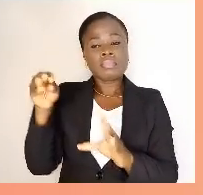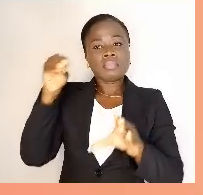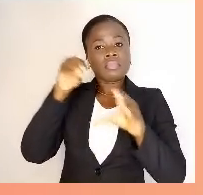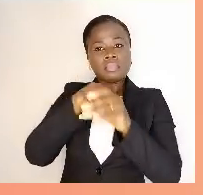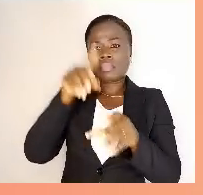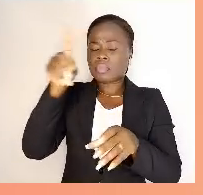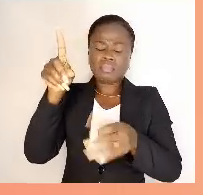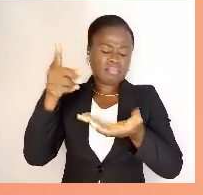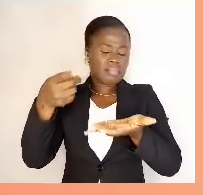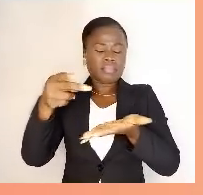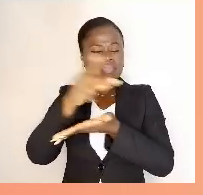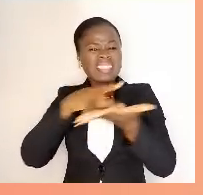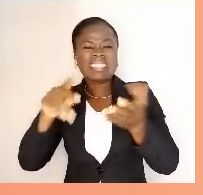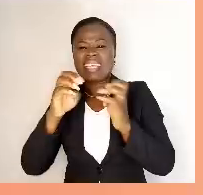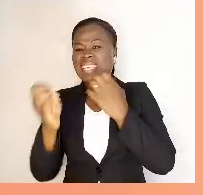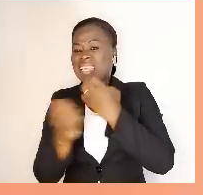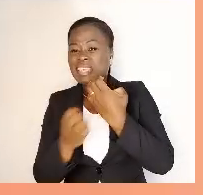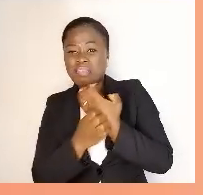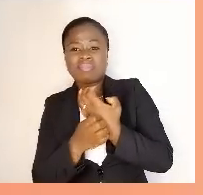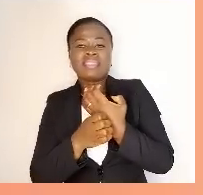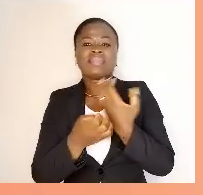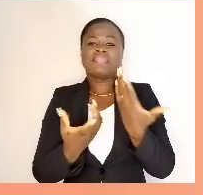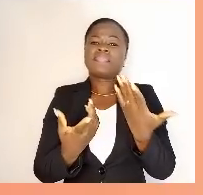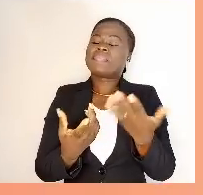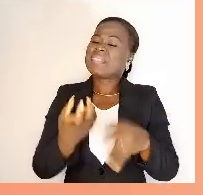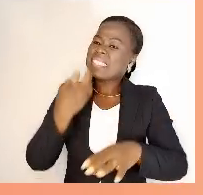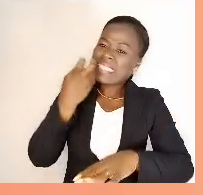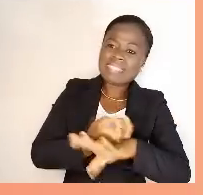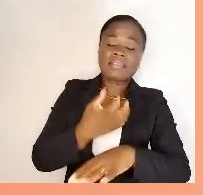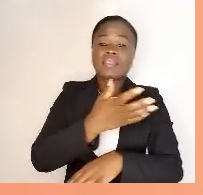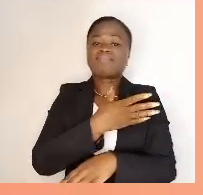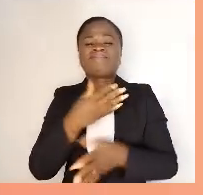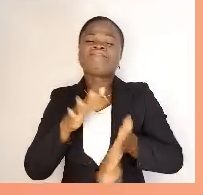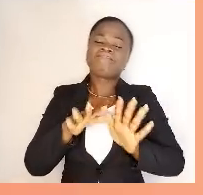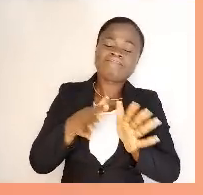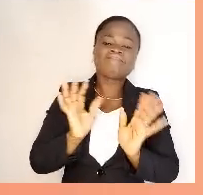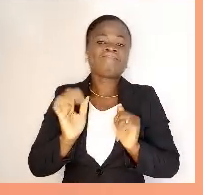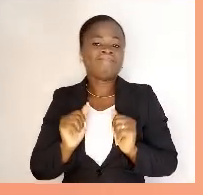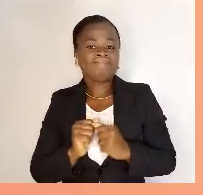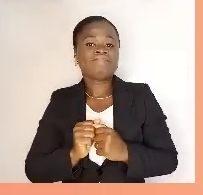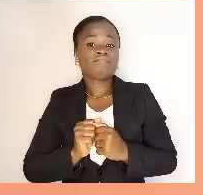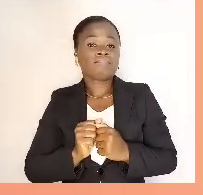surtout dans un contexte socio-économique difficile et incertain.